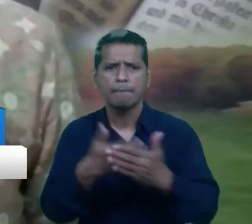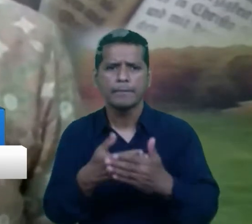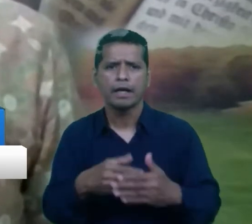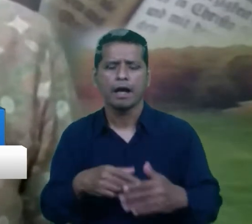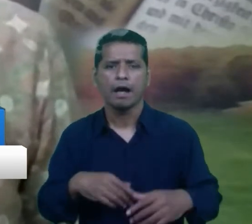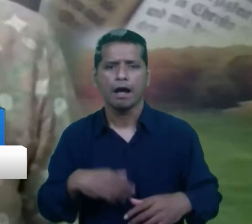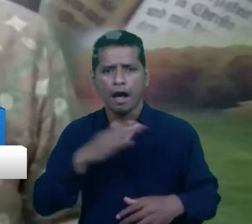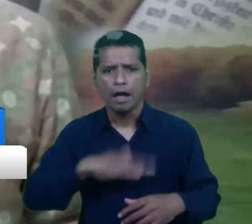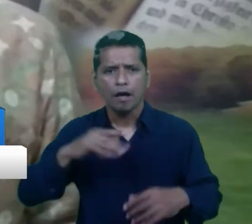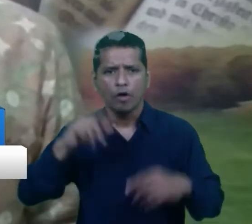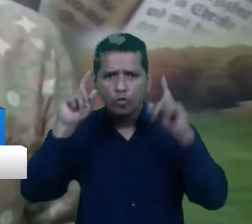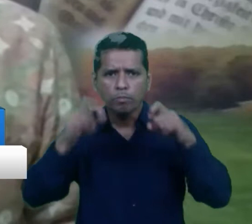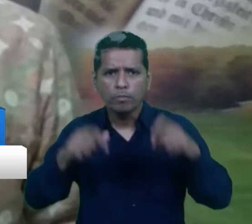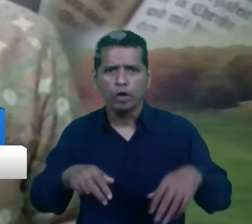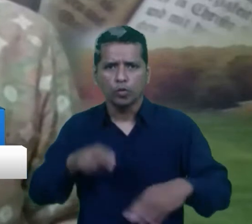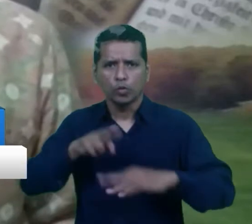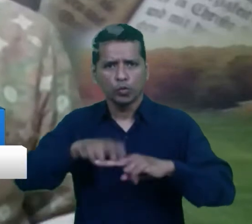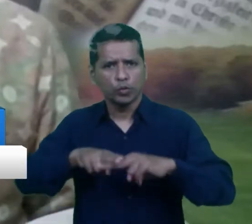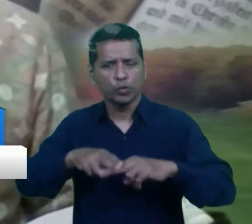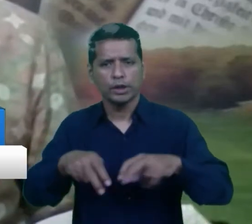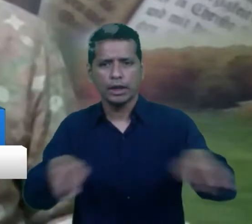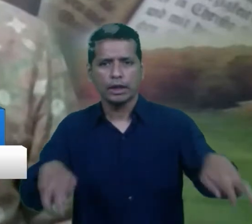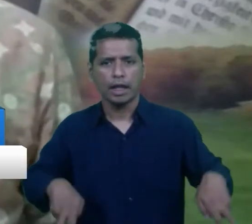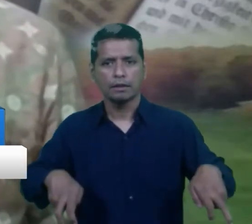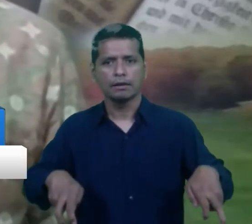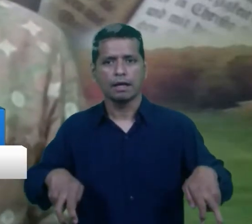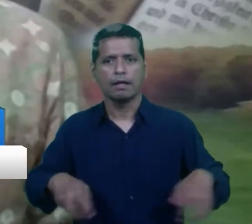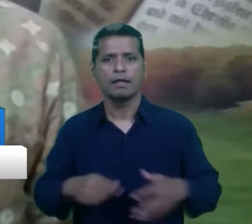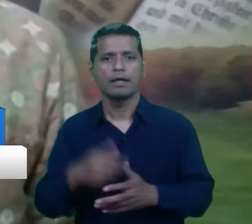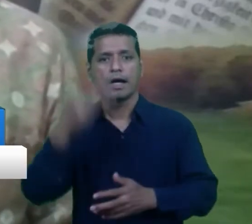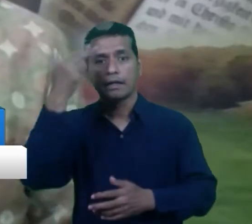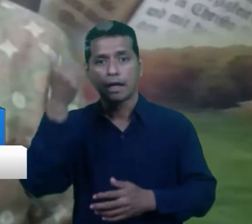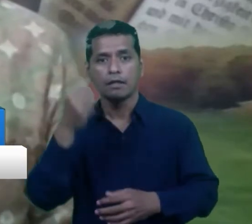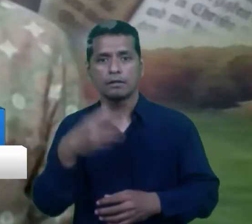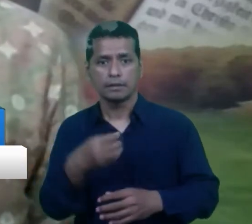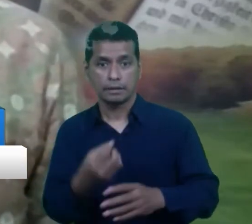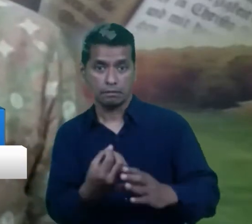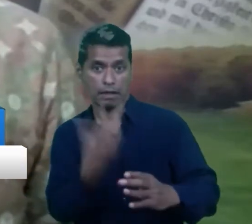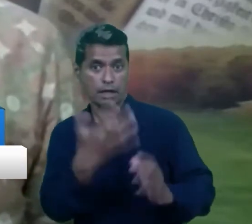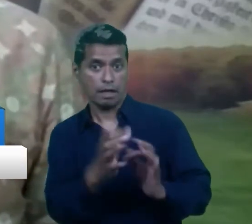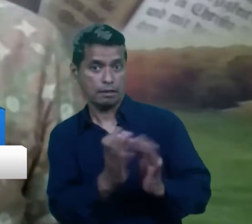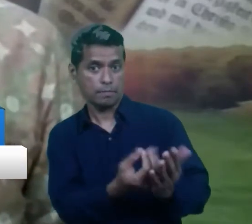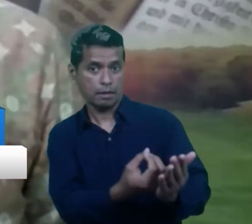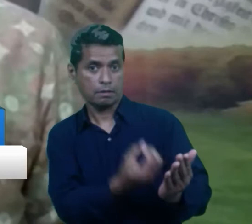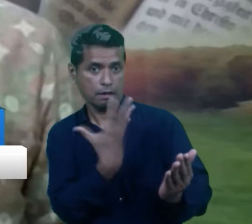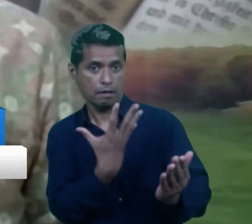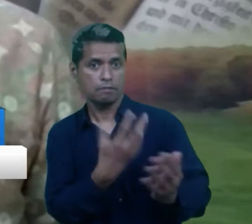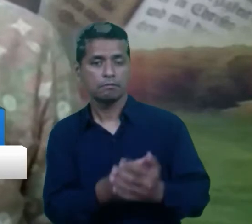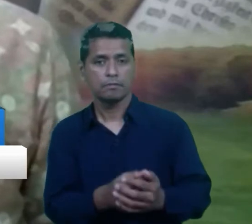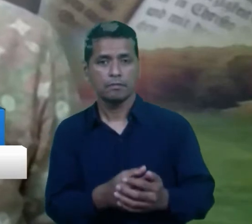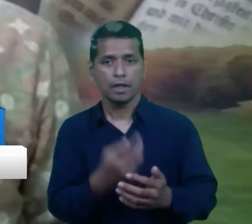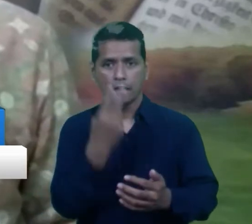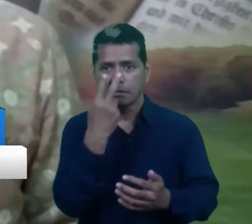tahta Bapa-Ku. Ia duduk bersama-sama dengan Allah, dengan tahta di pada